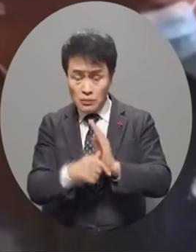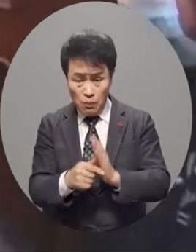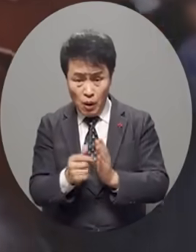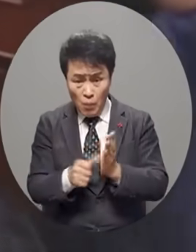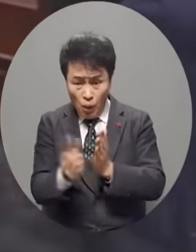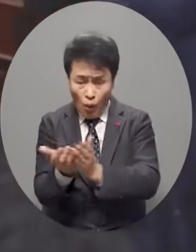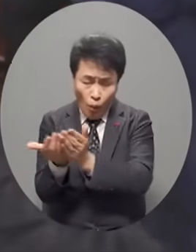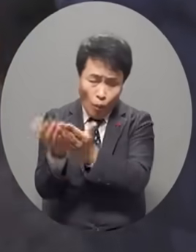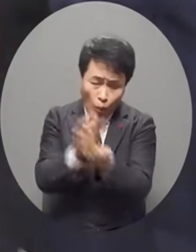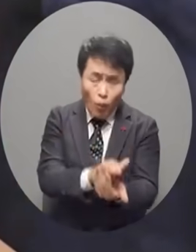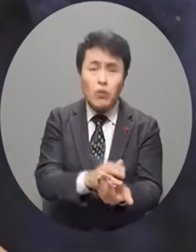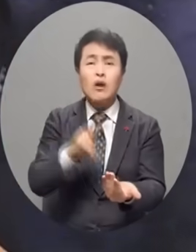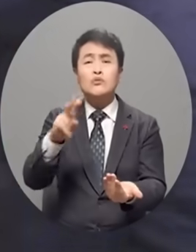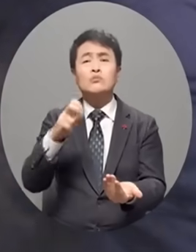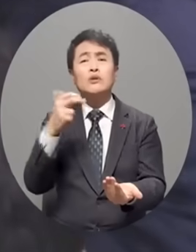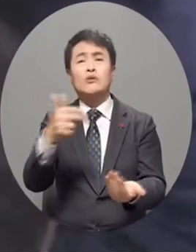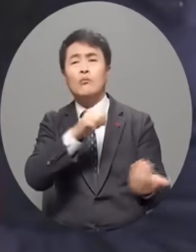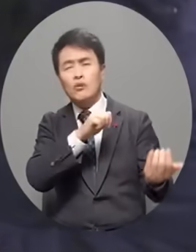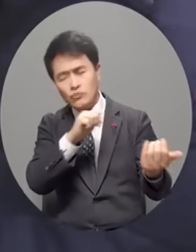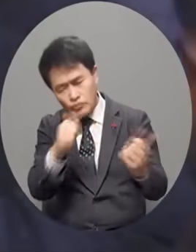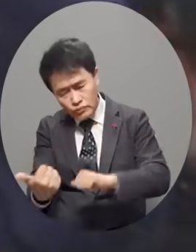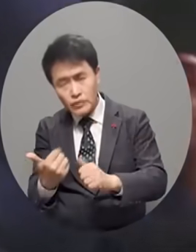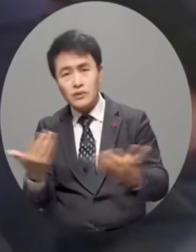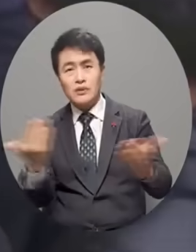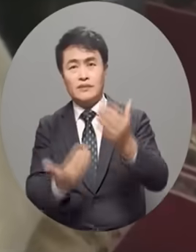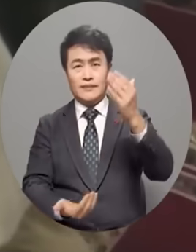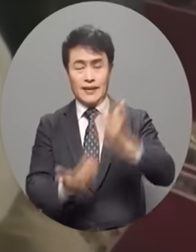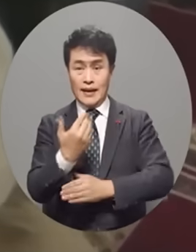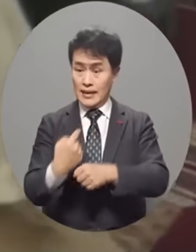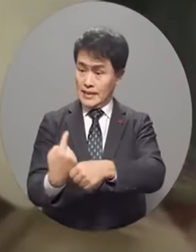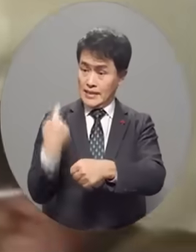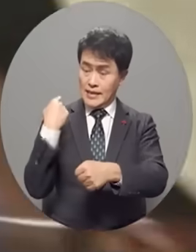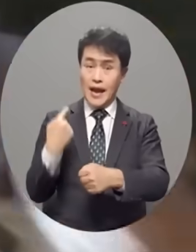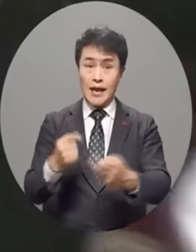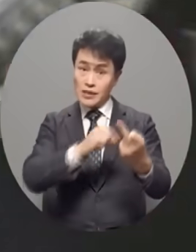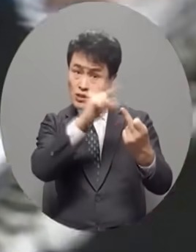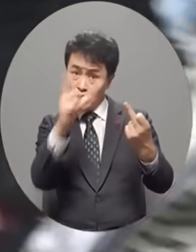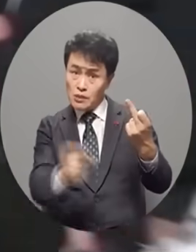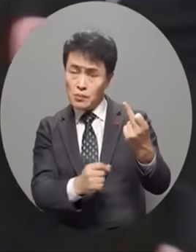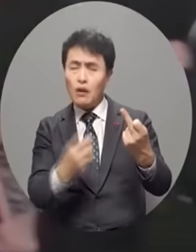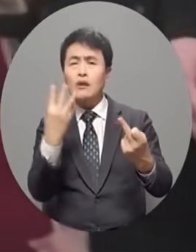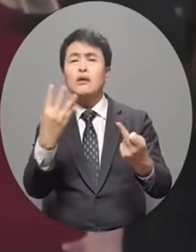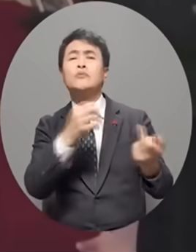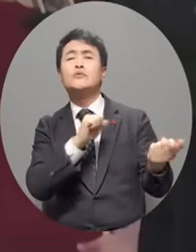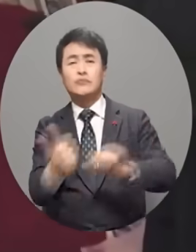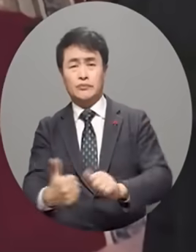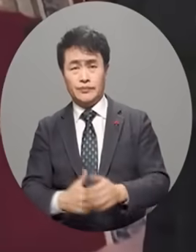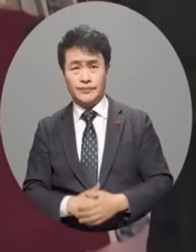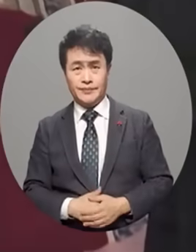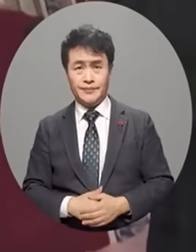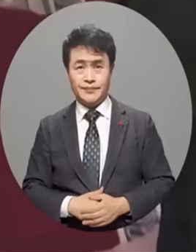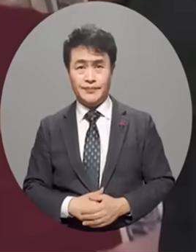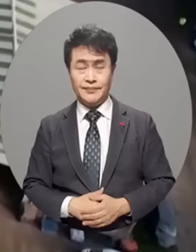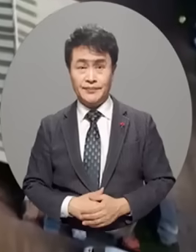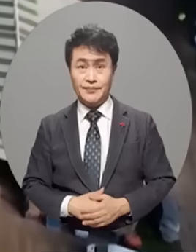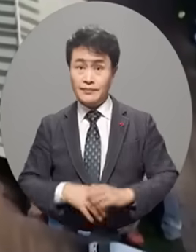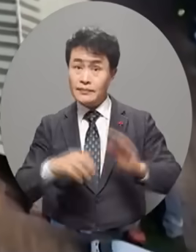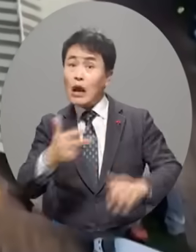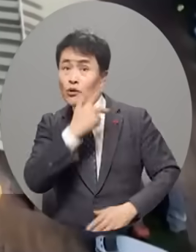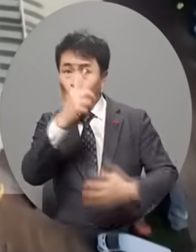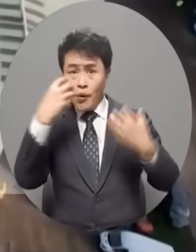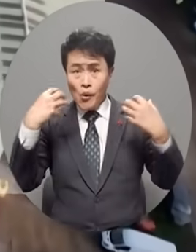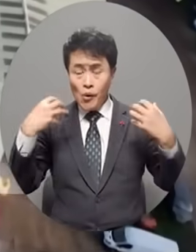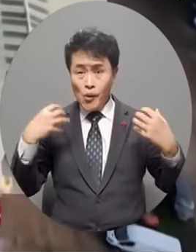가라앉아 27명이 숨지는 참사가 발생했고 지난해 12월에도 4명이 숨졌습니다. 영국